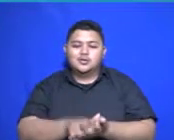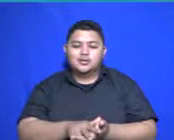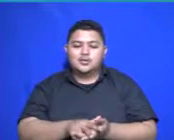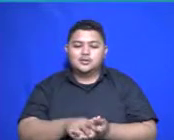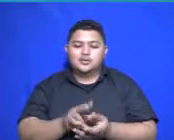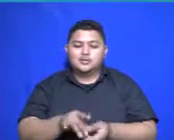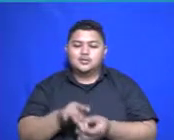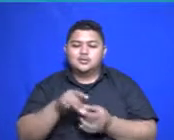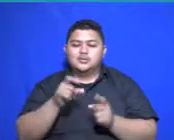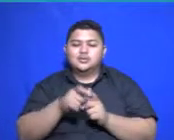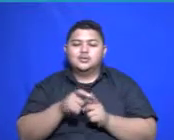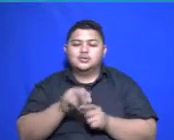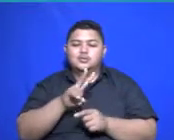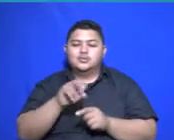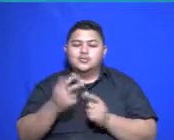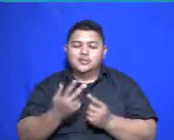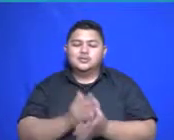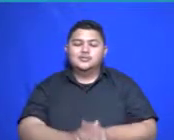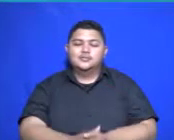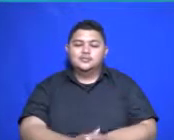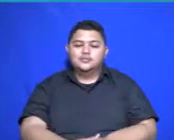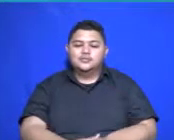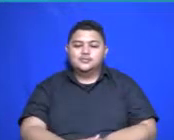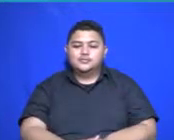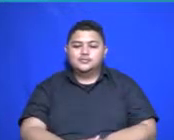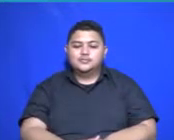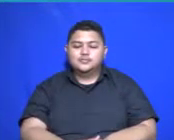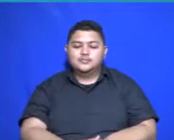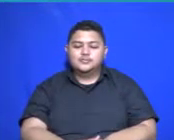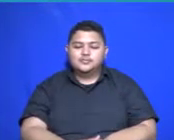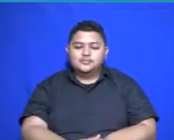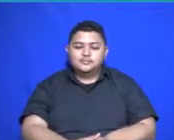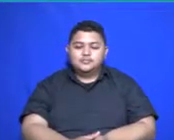Budaya Indonesia pada Desember 2018 nanti.